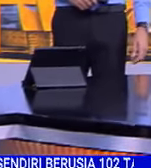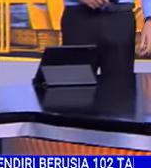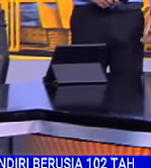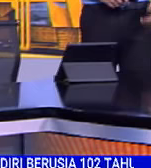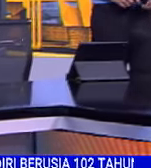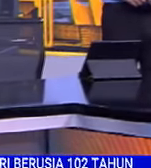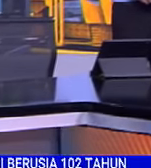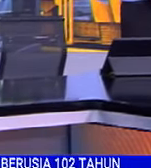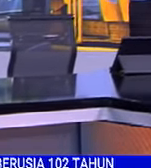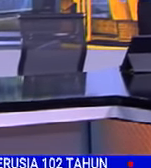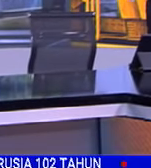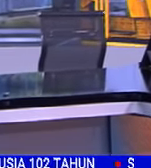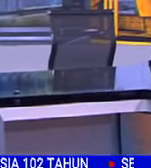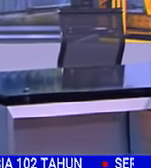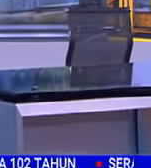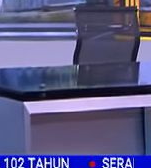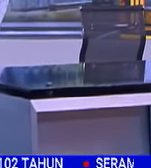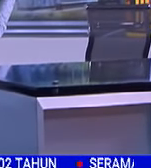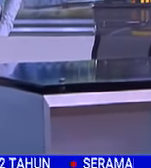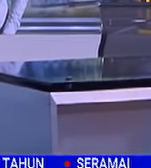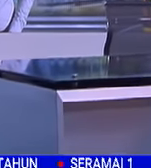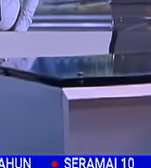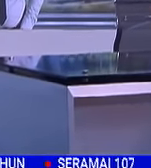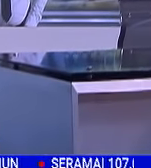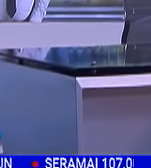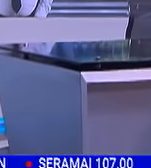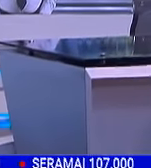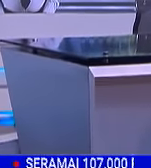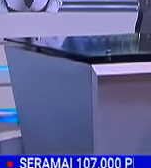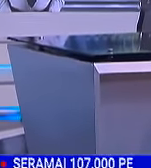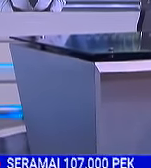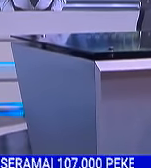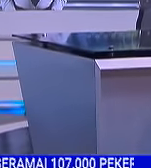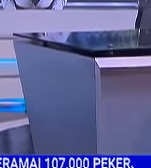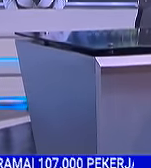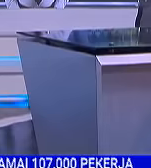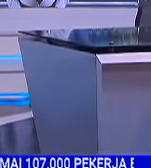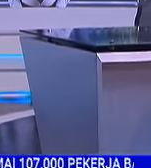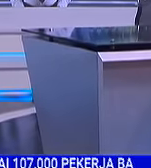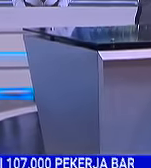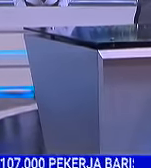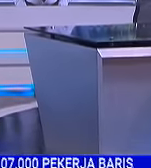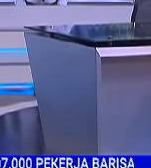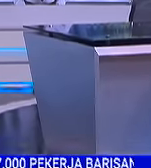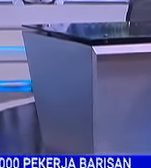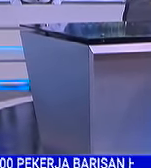Sabah. Fokus hari ini di sebalik pengorbanan Aidiladha. Setia bersama Berita Wilayah.